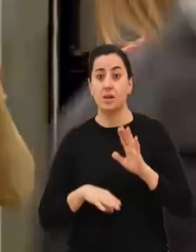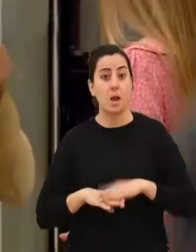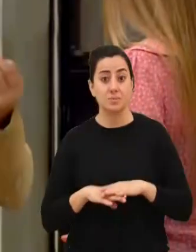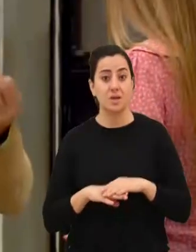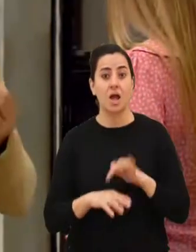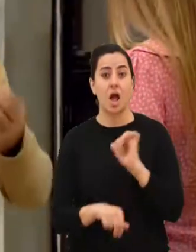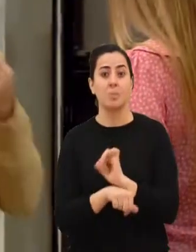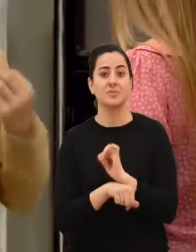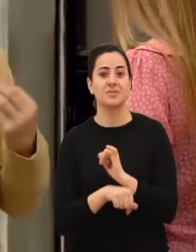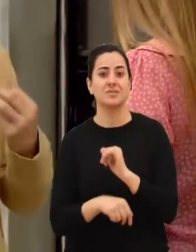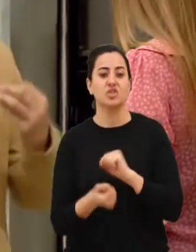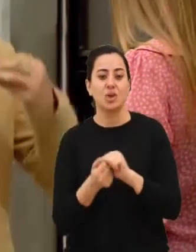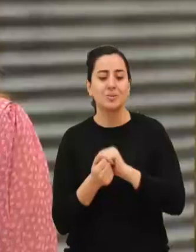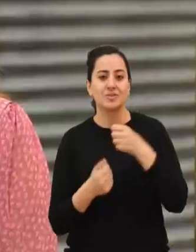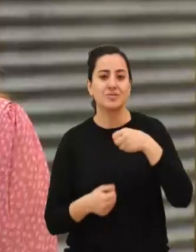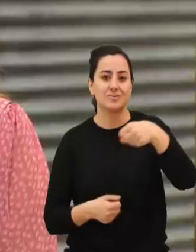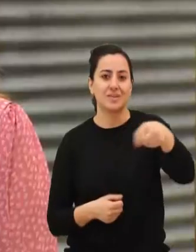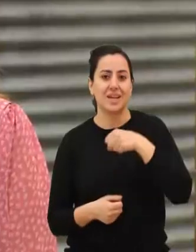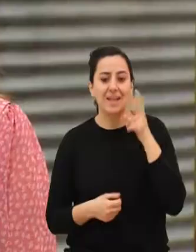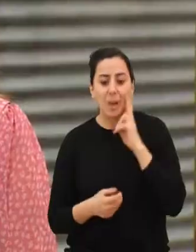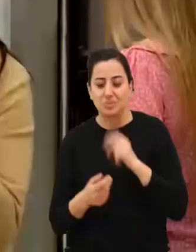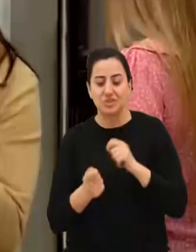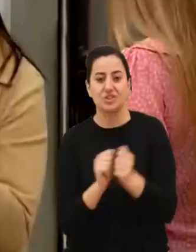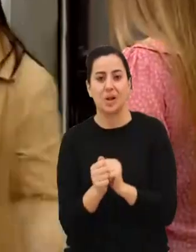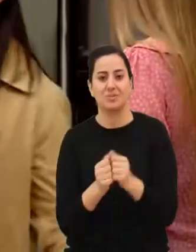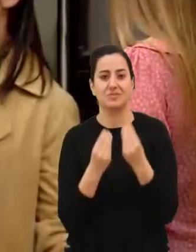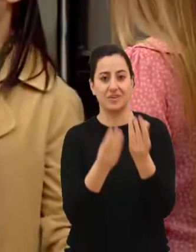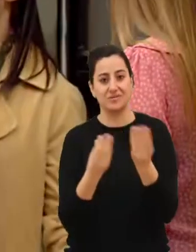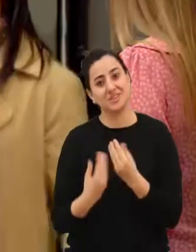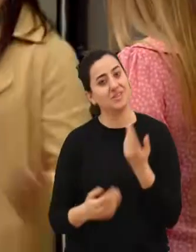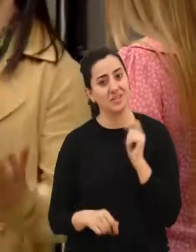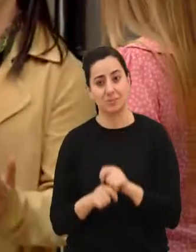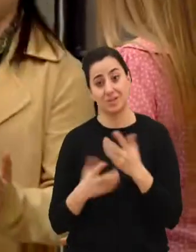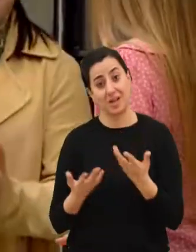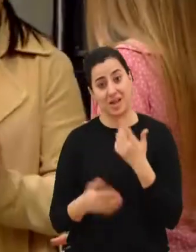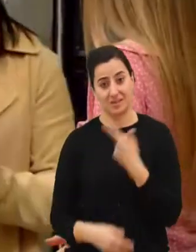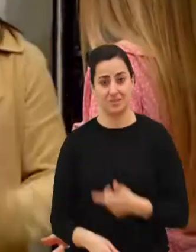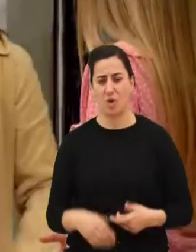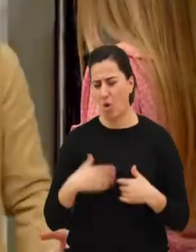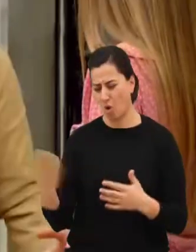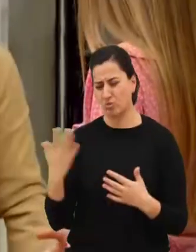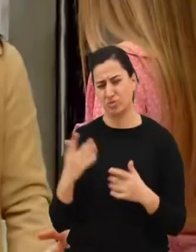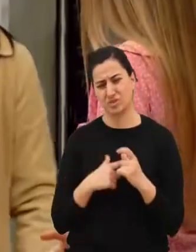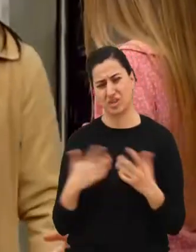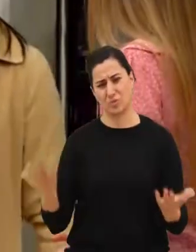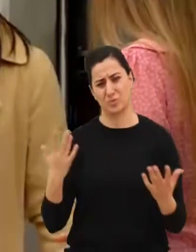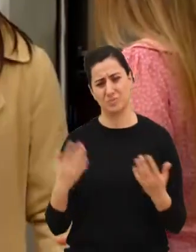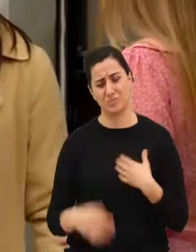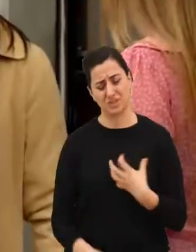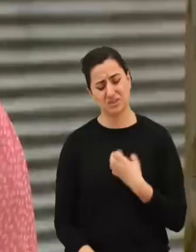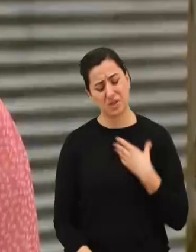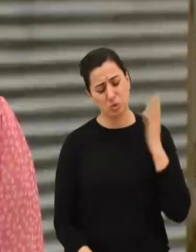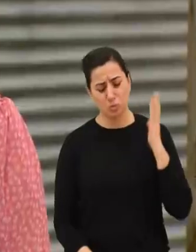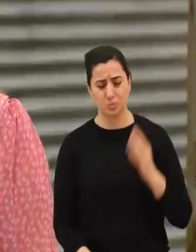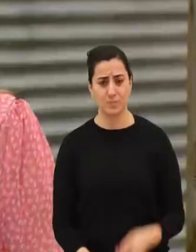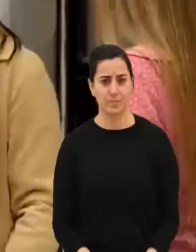biliyor musun? Hapishaneye çamaşır götürecek. Temiz çamaşır. Butik haleye götürecek. Ne yapacak başka bir şey? Hapsana ya! Of Şahin ya, neyse. Ben gidiyorum